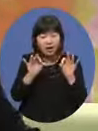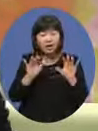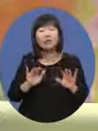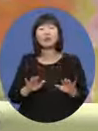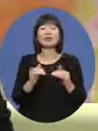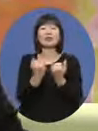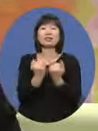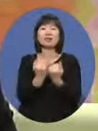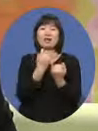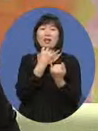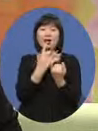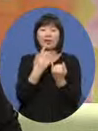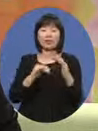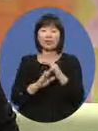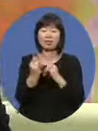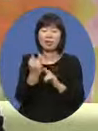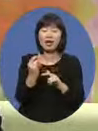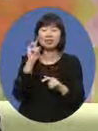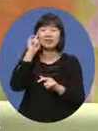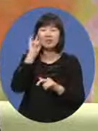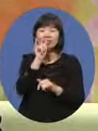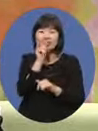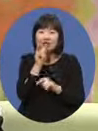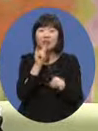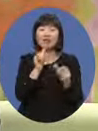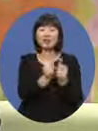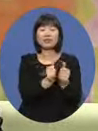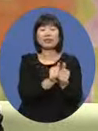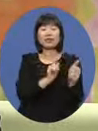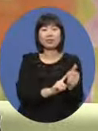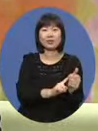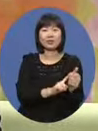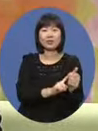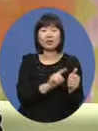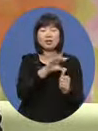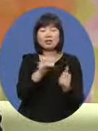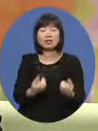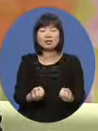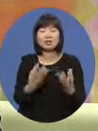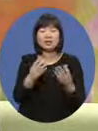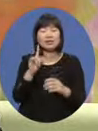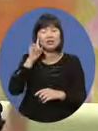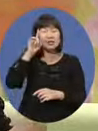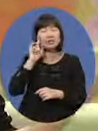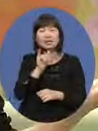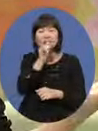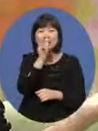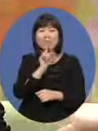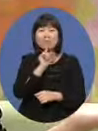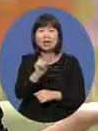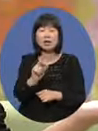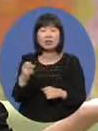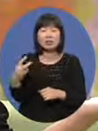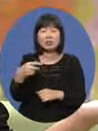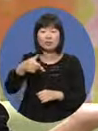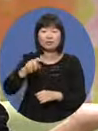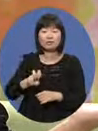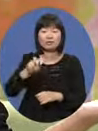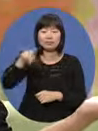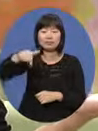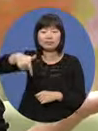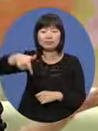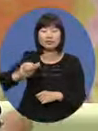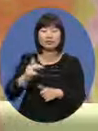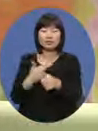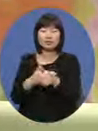우리 여자들만, 주부들만 스트레스 받는 게 아니라 남자들도 그렇게 명절 증후군을 많이 앓고 있다고 그래요. 그리고 실제로 김숙기